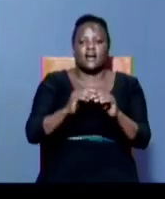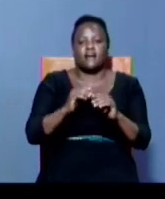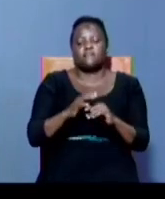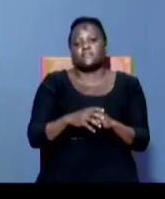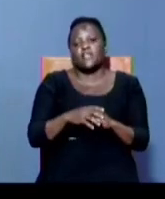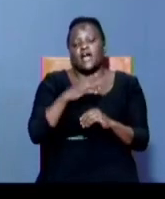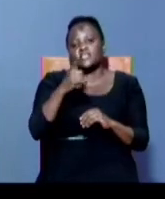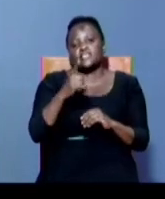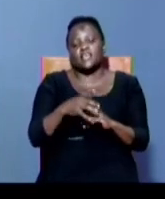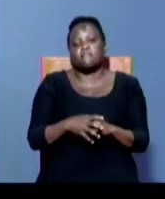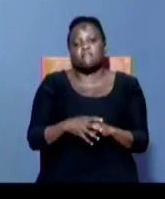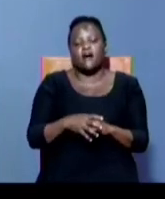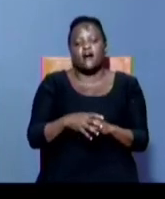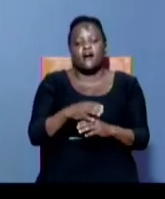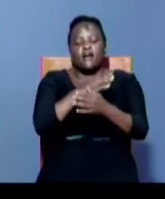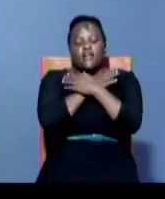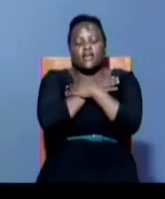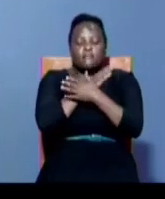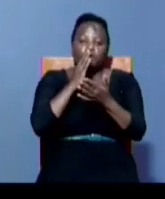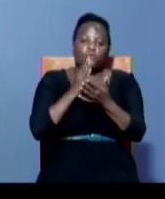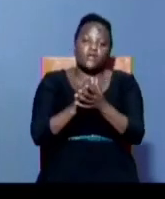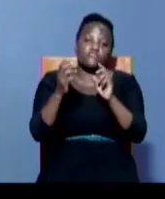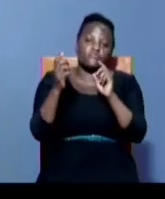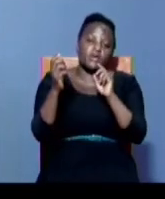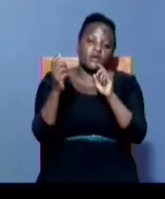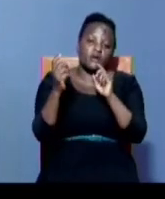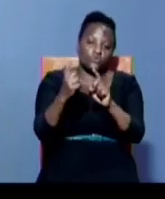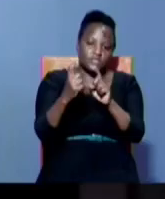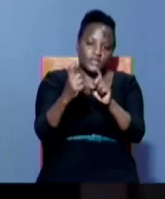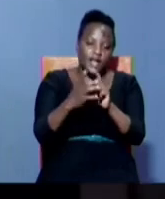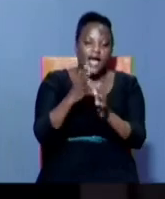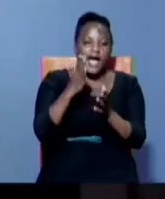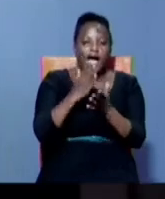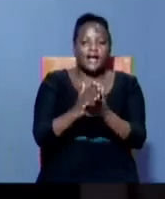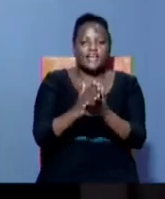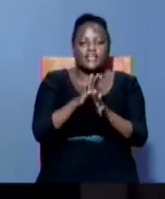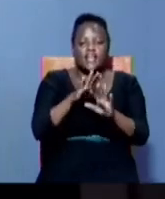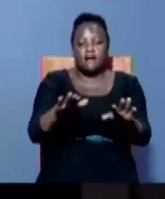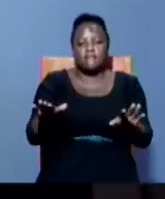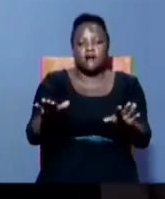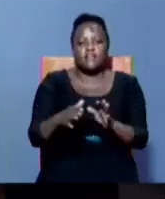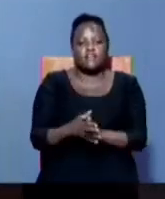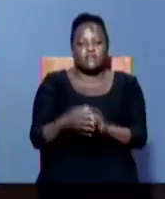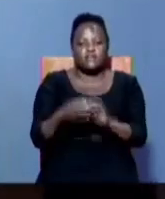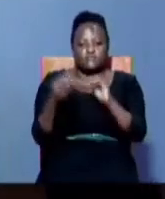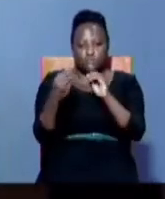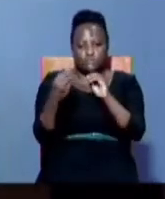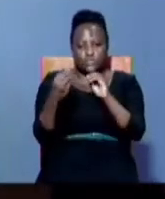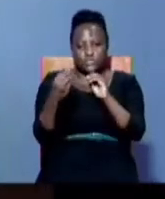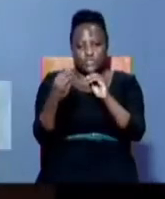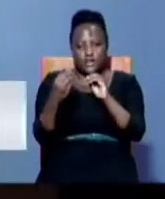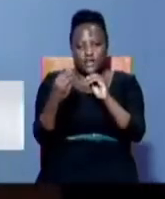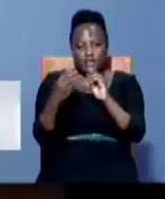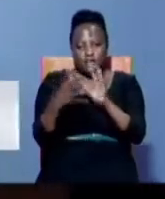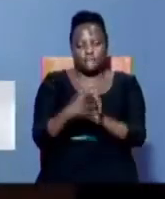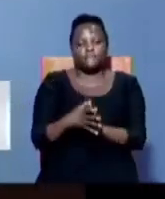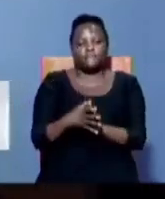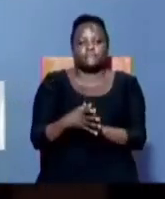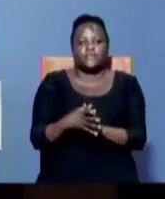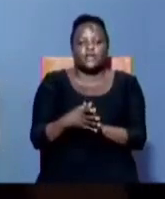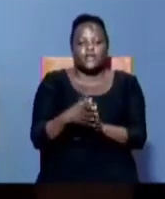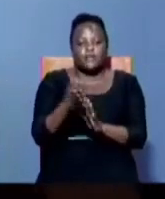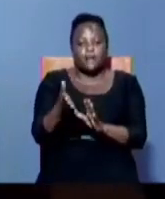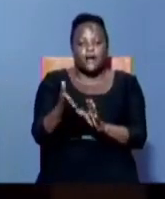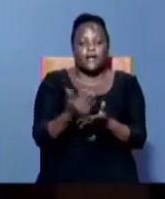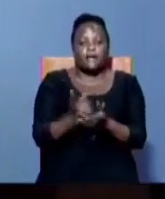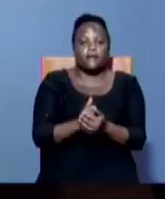unasema neema na kweli vimekutana. Haki na amani vimehusiana, vimebusiana, vimekiss each other. Yaani ni pale